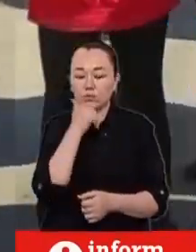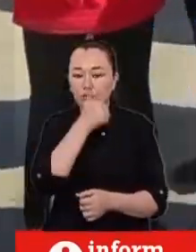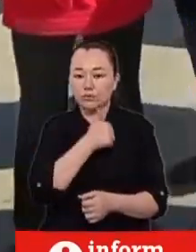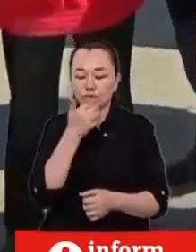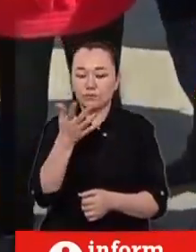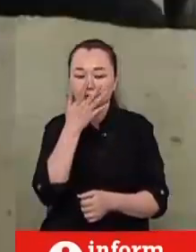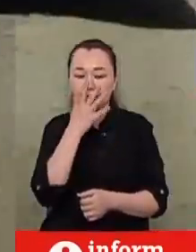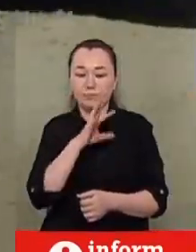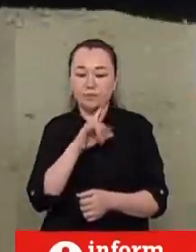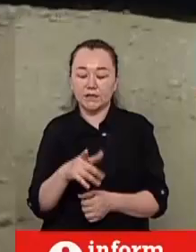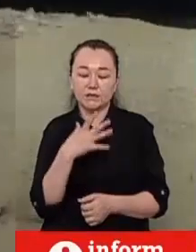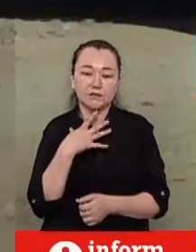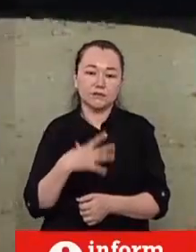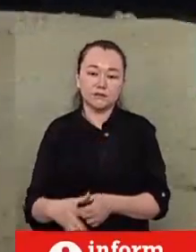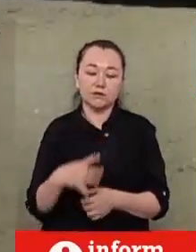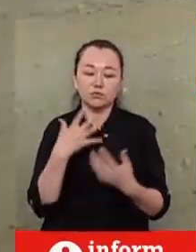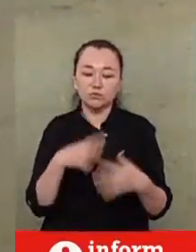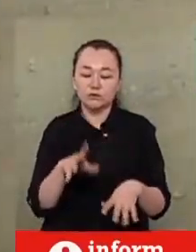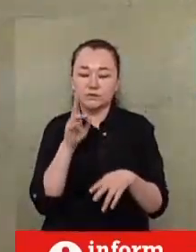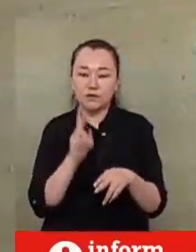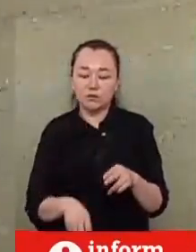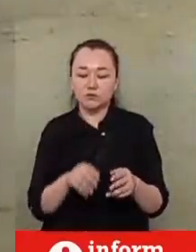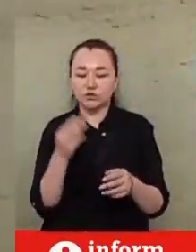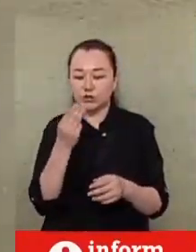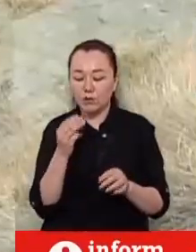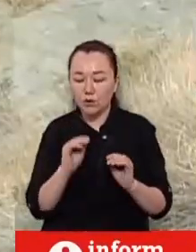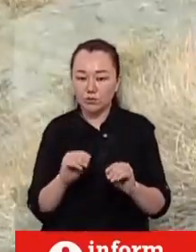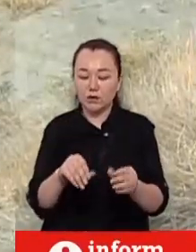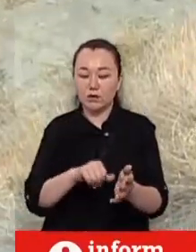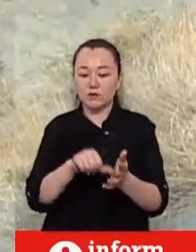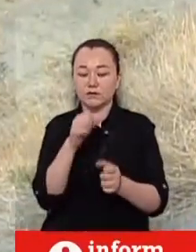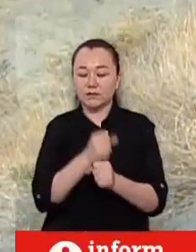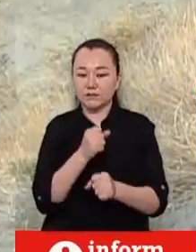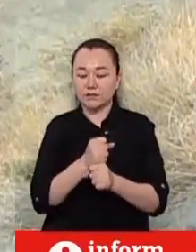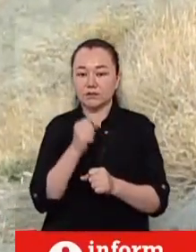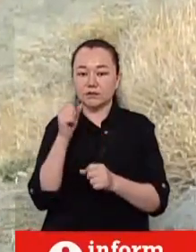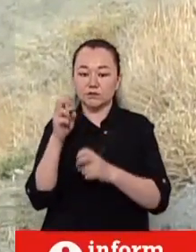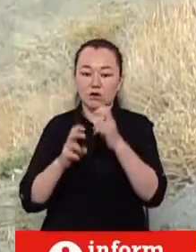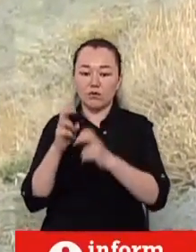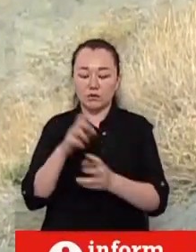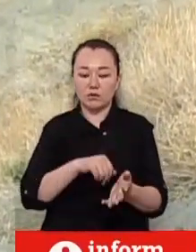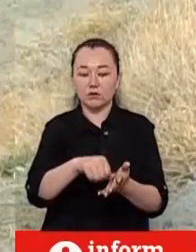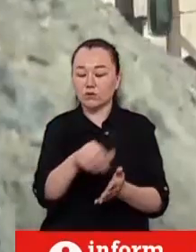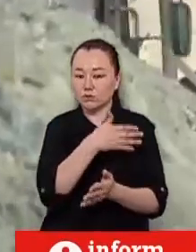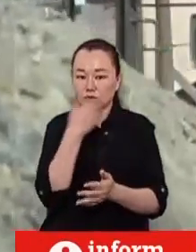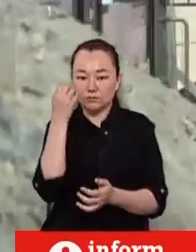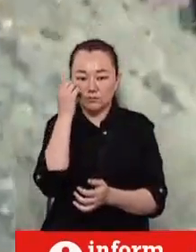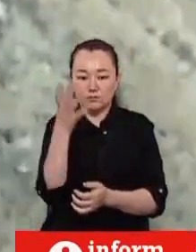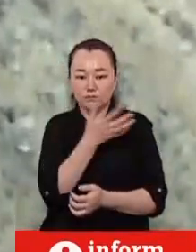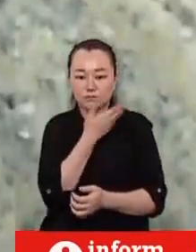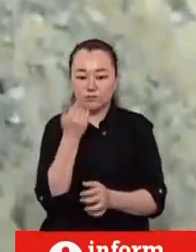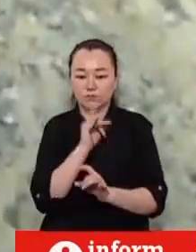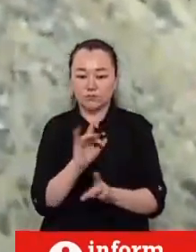жұтуға мәжбүрміз деген тұрғындардың шыдамы таусылған. Қиыршық тас пен асфальт өндіретін ауылда тұрып, тегіс жолсыз отырудың өзі ақылға қонымсыз дейді